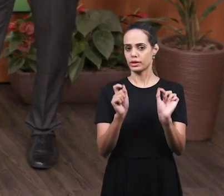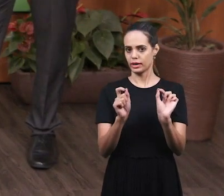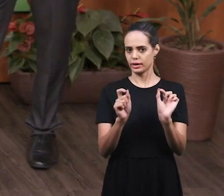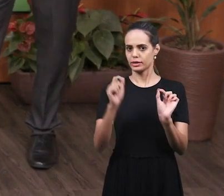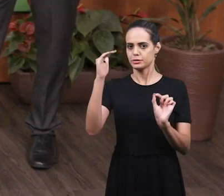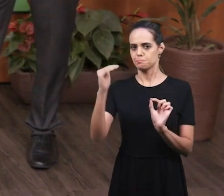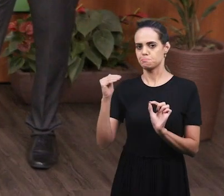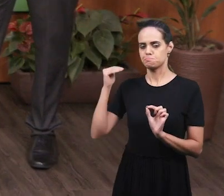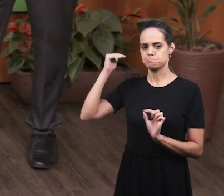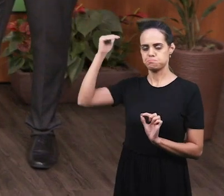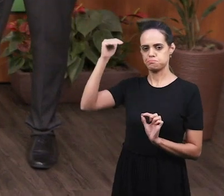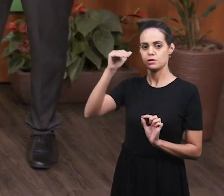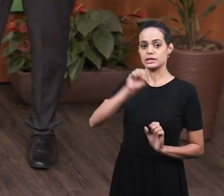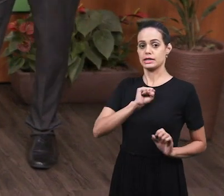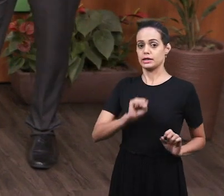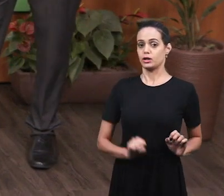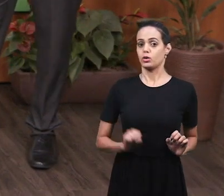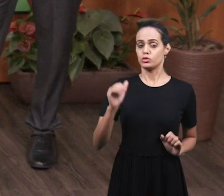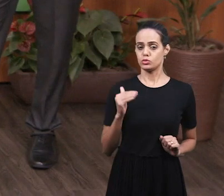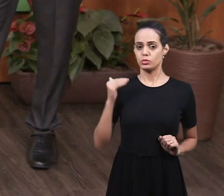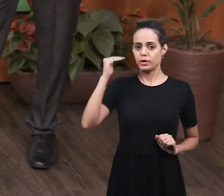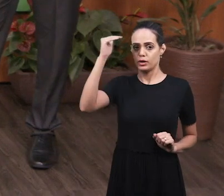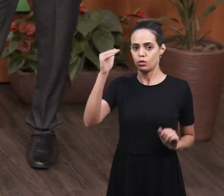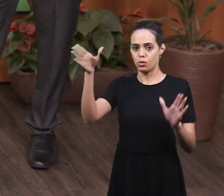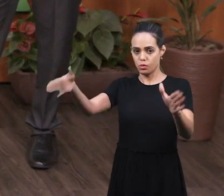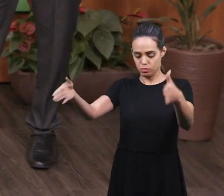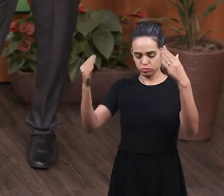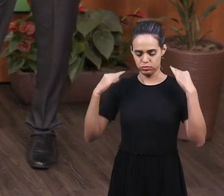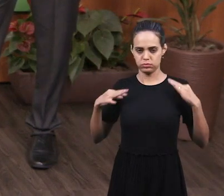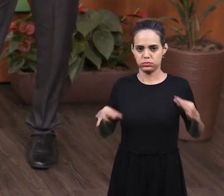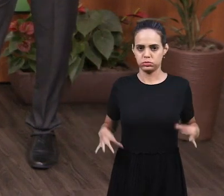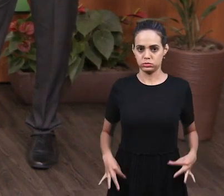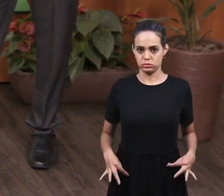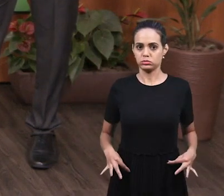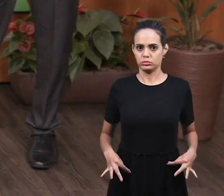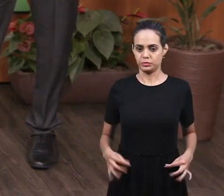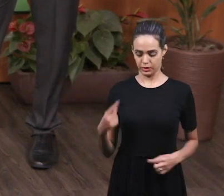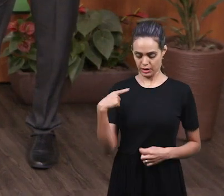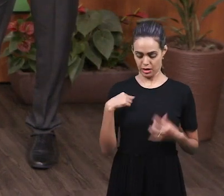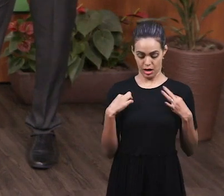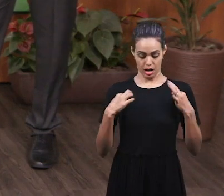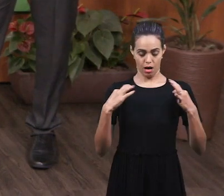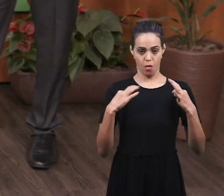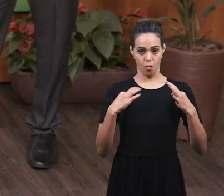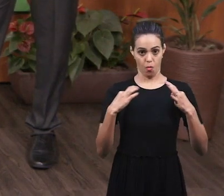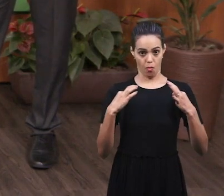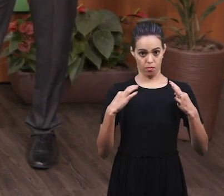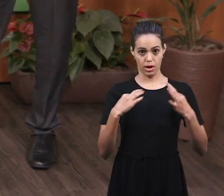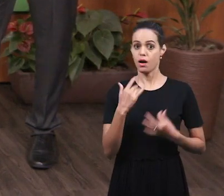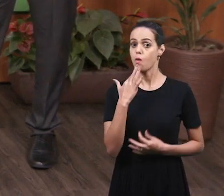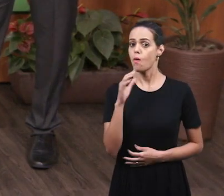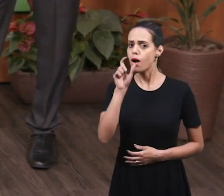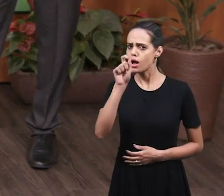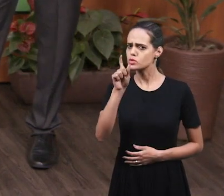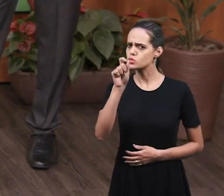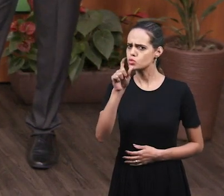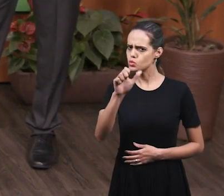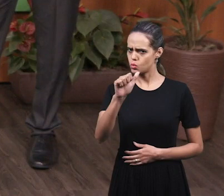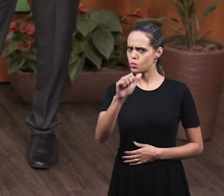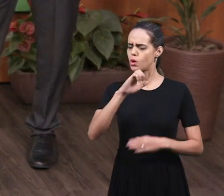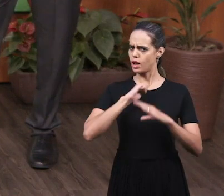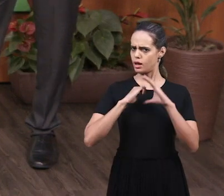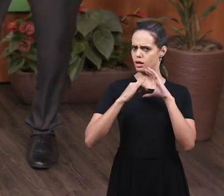le rideau que le souverain sacrificateur habillait était bleu, dû